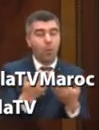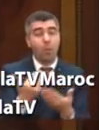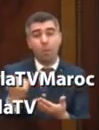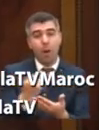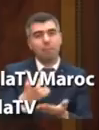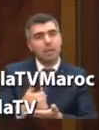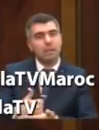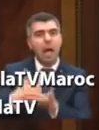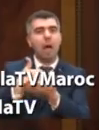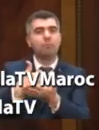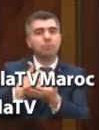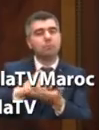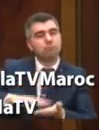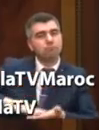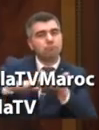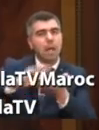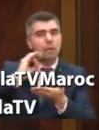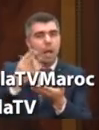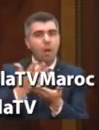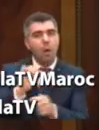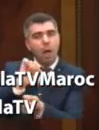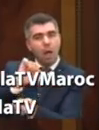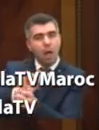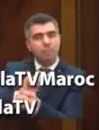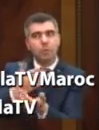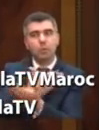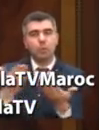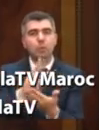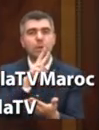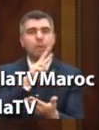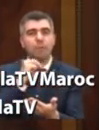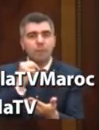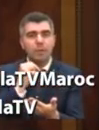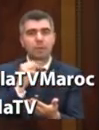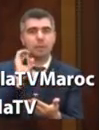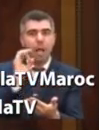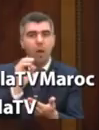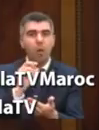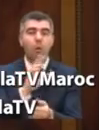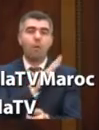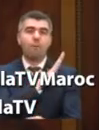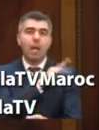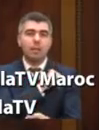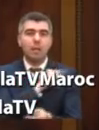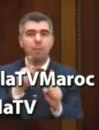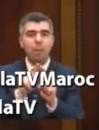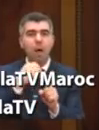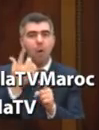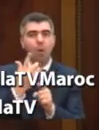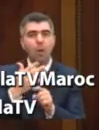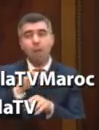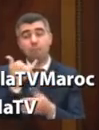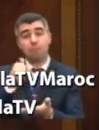دعم ومساندة الأسرى الفلسطينيين ومطالبهم العادلة والمشروعة. يحيى الشهيد